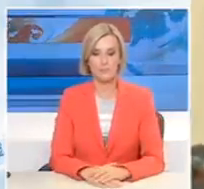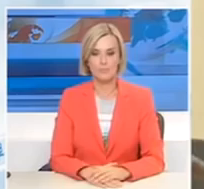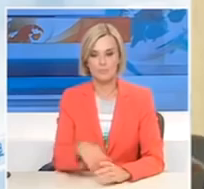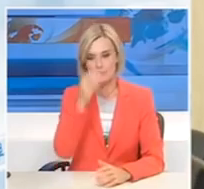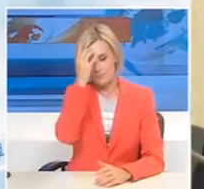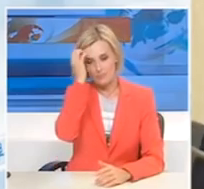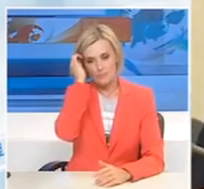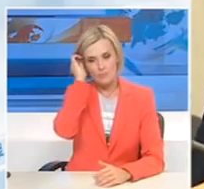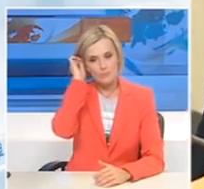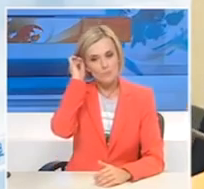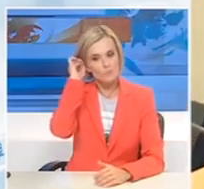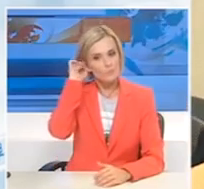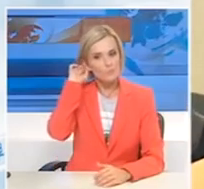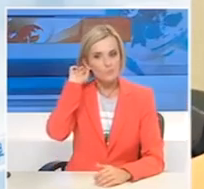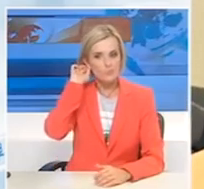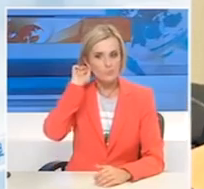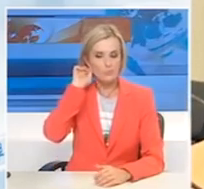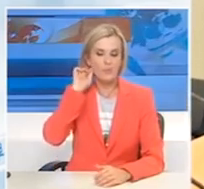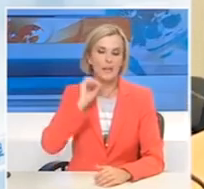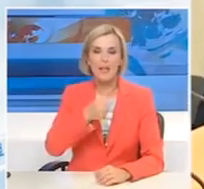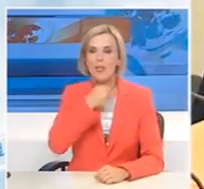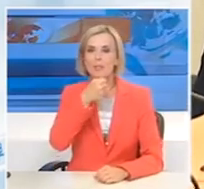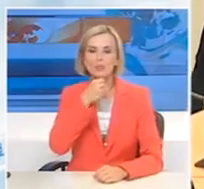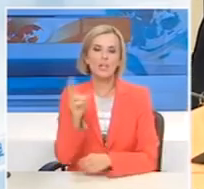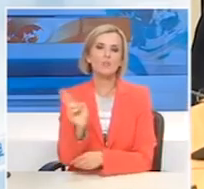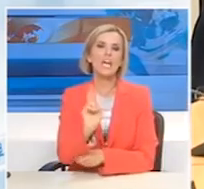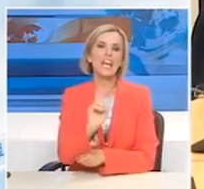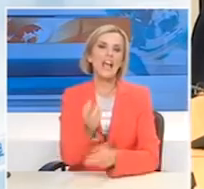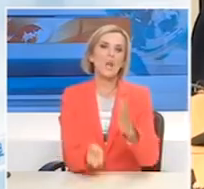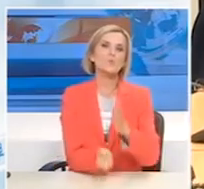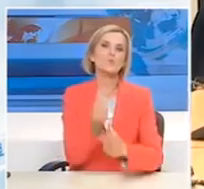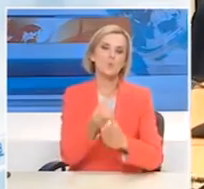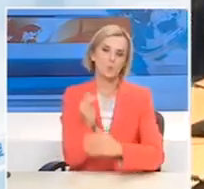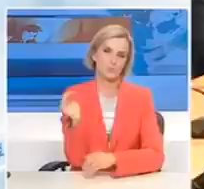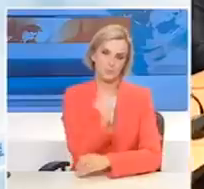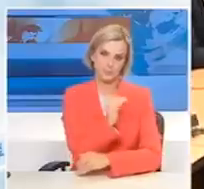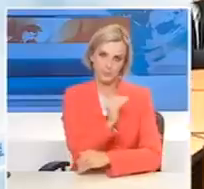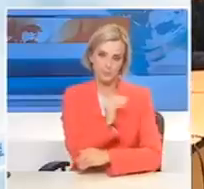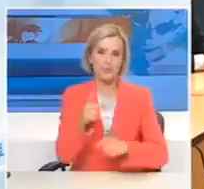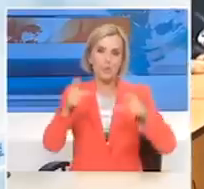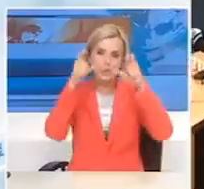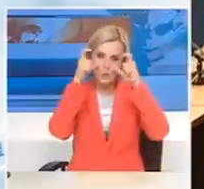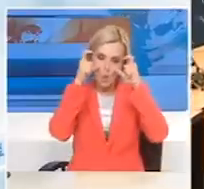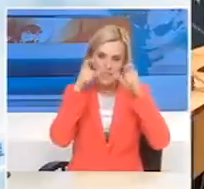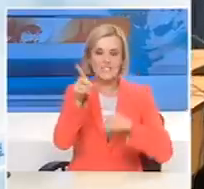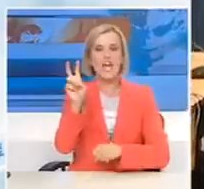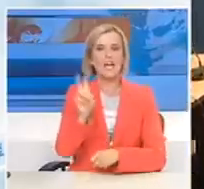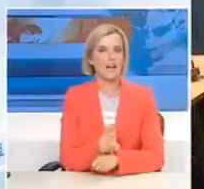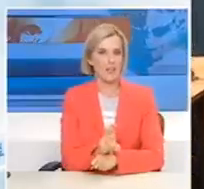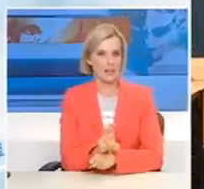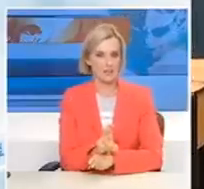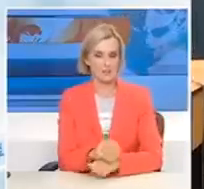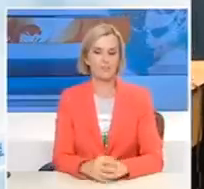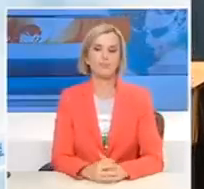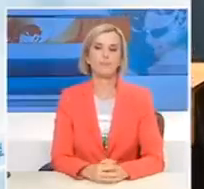Η κυρία Σταθάκου από την εφημερίδα Real News και το Real FM. Κύριε Τσιόδρα και κύριε Χαρδαλιά, εξακολουθούν να υφίστανται οι παράγοντες